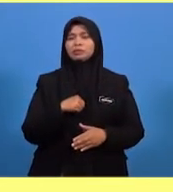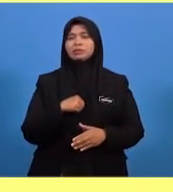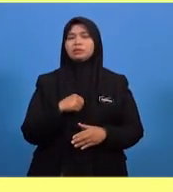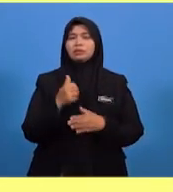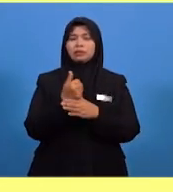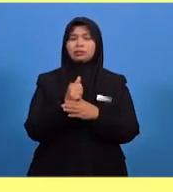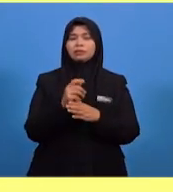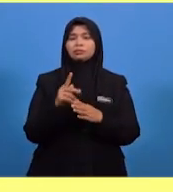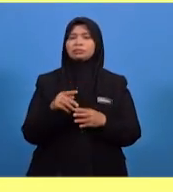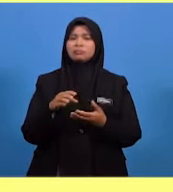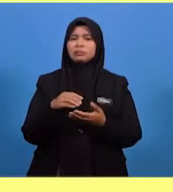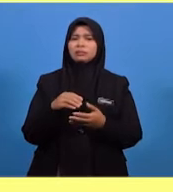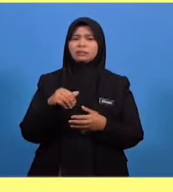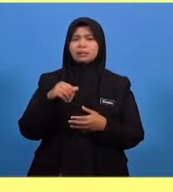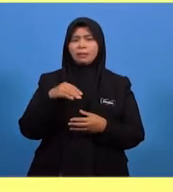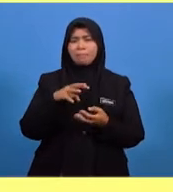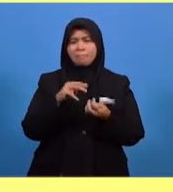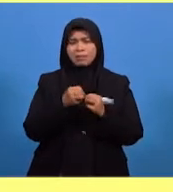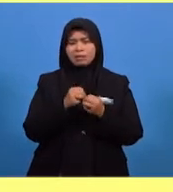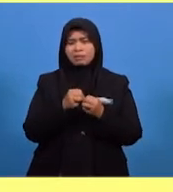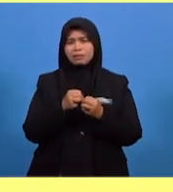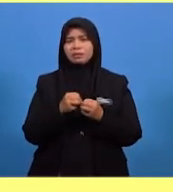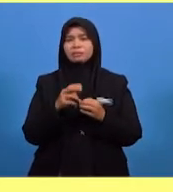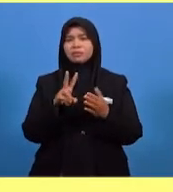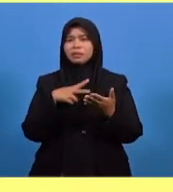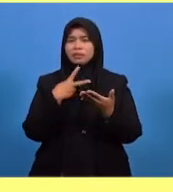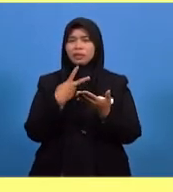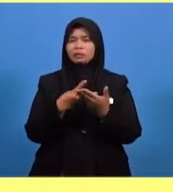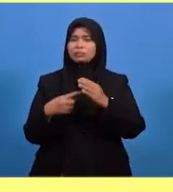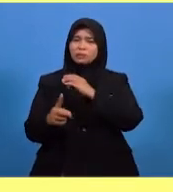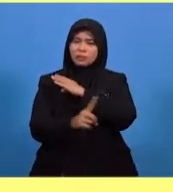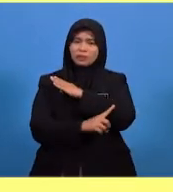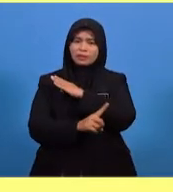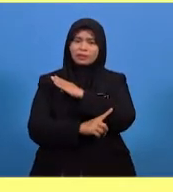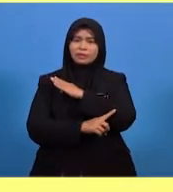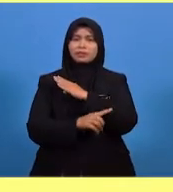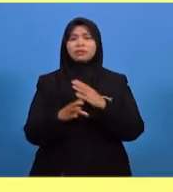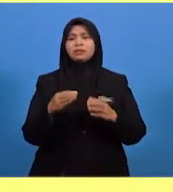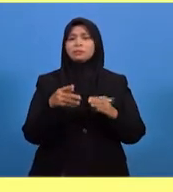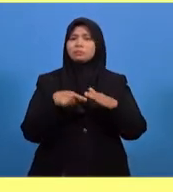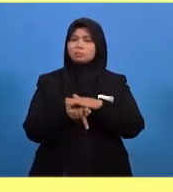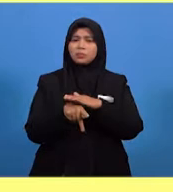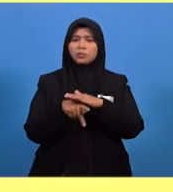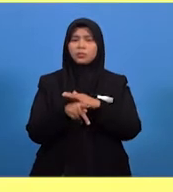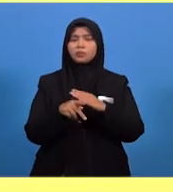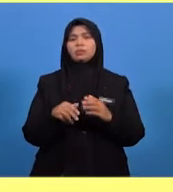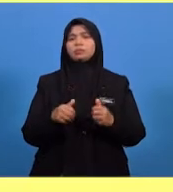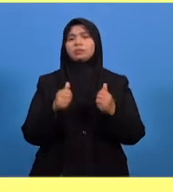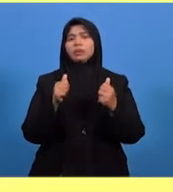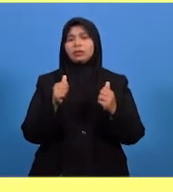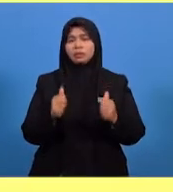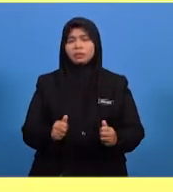antara keganasan bintang 3 seperti menyiksa dan membunuh anggota